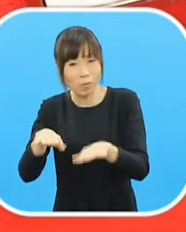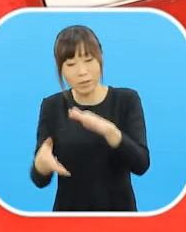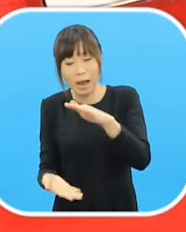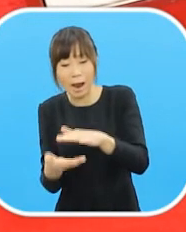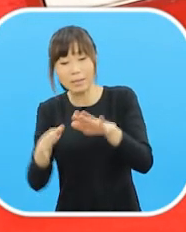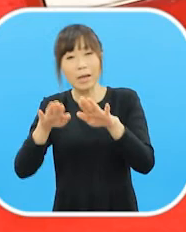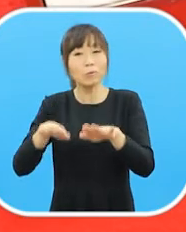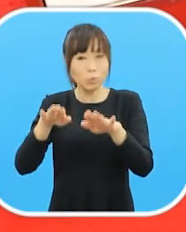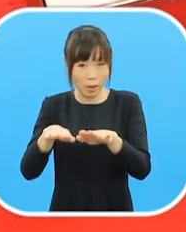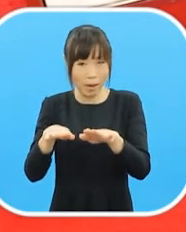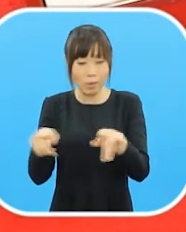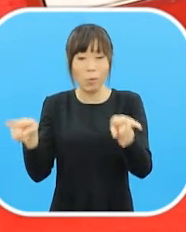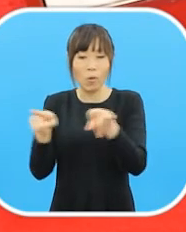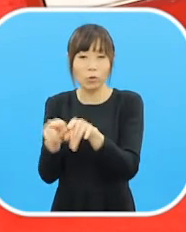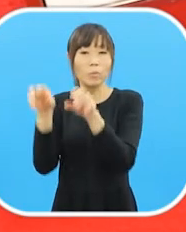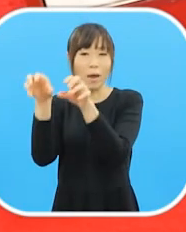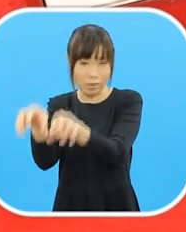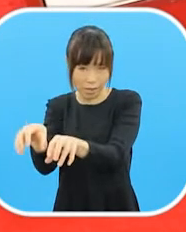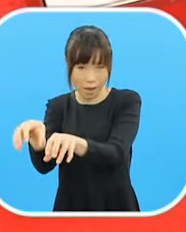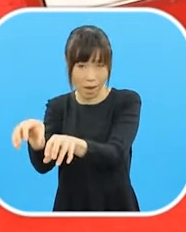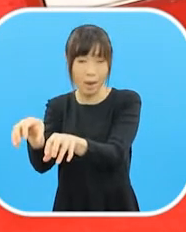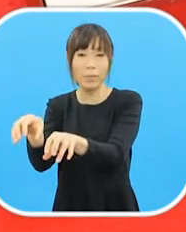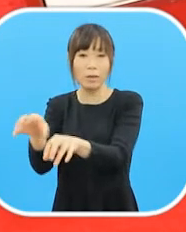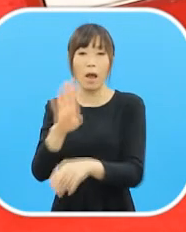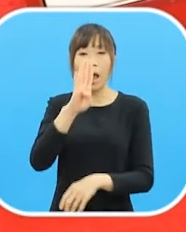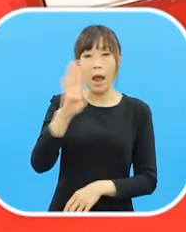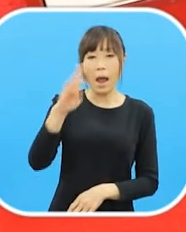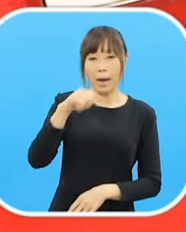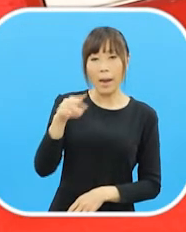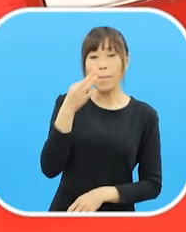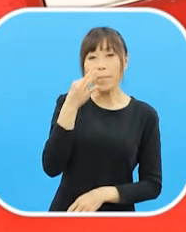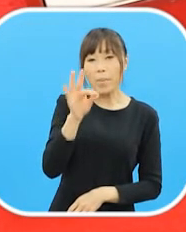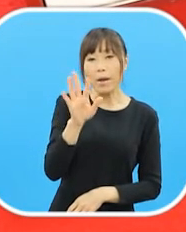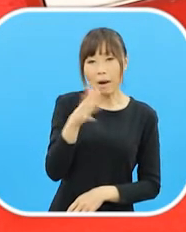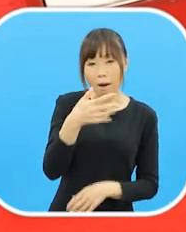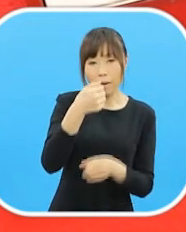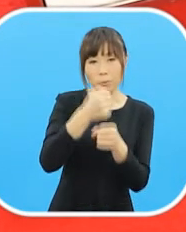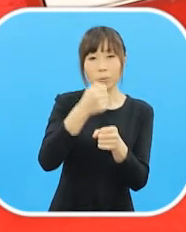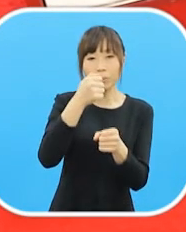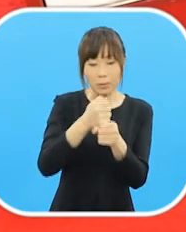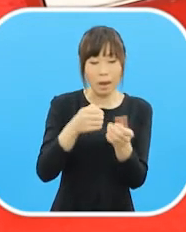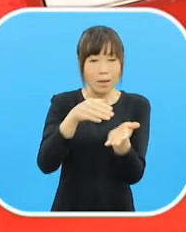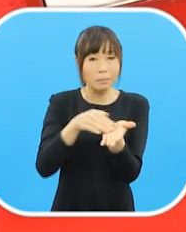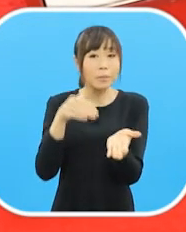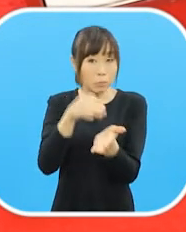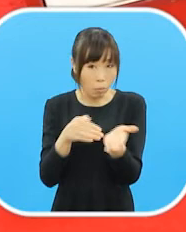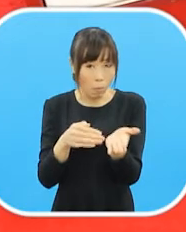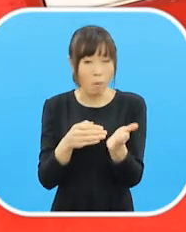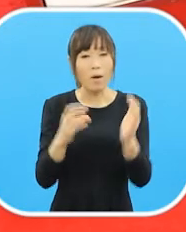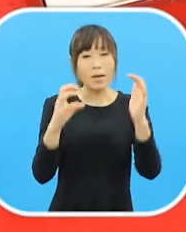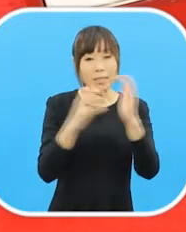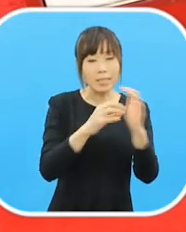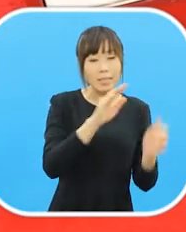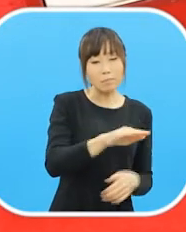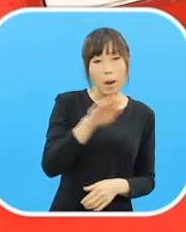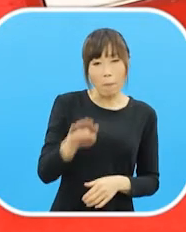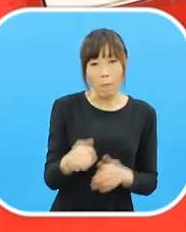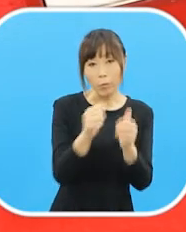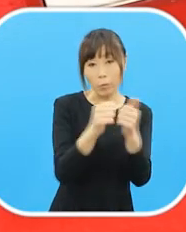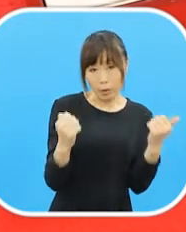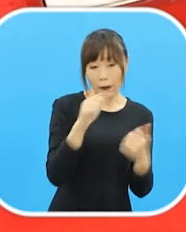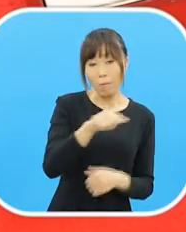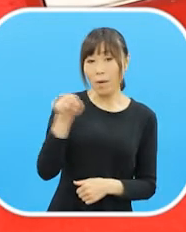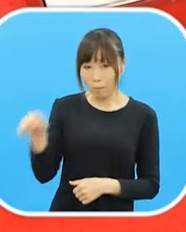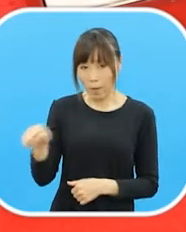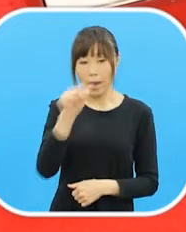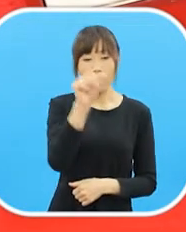せと玄米食専用品種金の息吹を原料とした石孫の金の蔵を抽選でそれぞれ5人の方